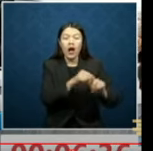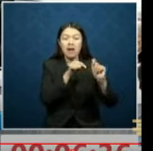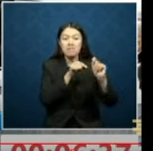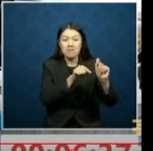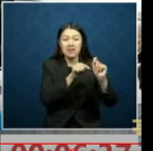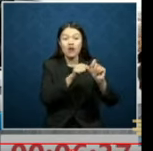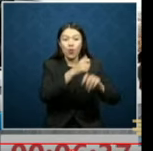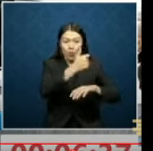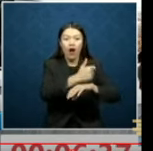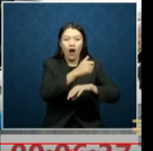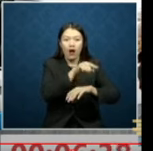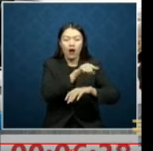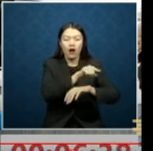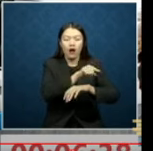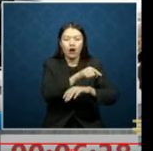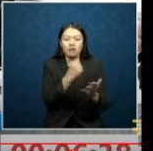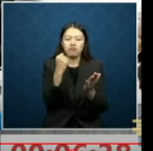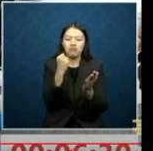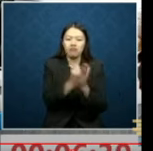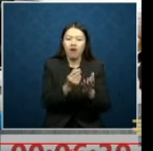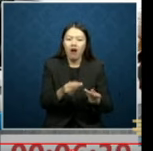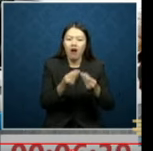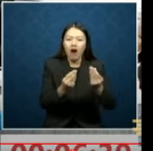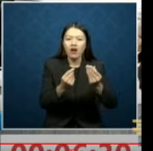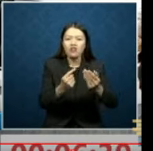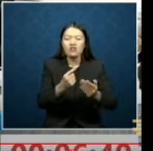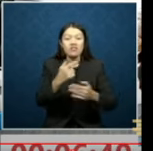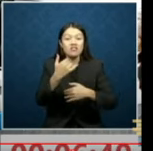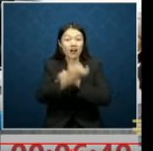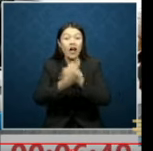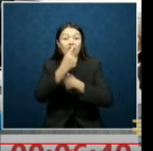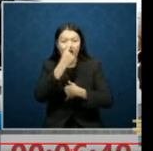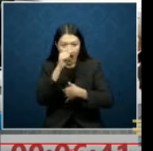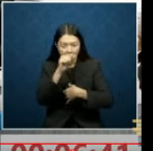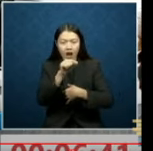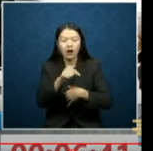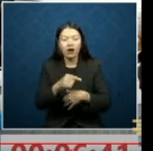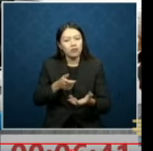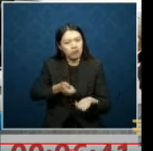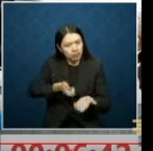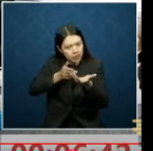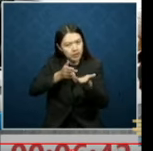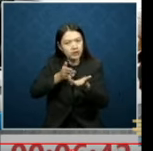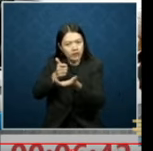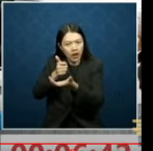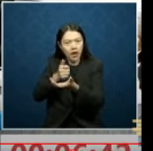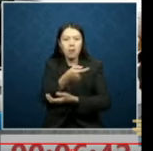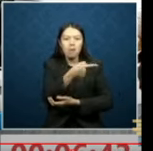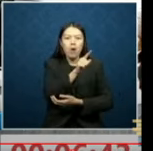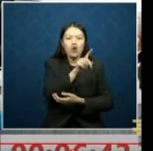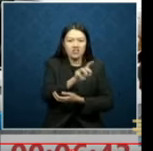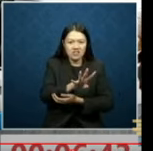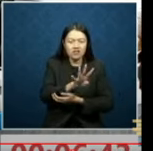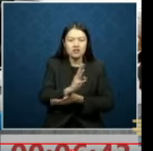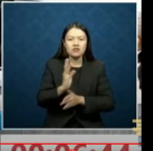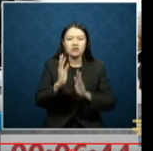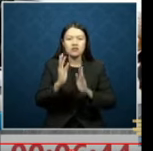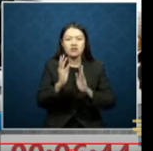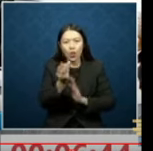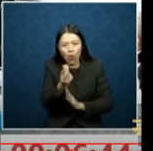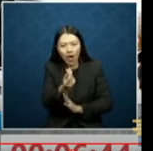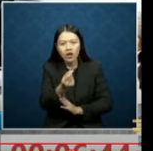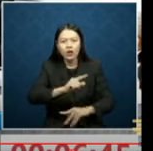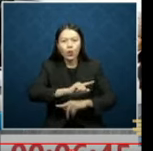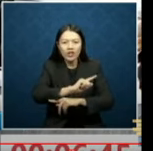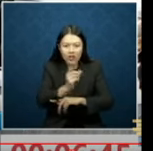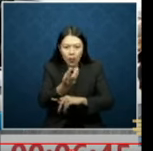ำเภอเนี่ยได้ออกใบอนุญาตให้ชาวต่างชาติมีและใช้อาวุธปืนป.4จำนวนเท่าใดออกไป